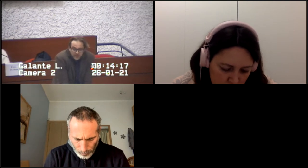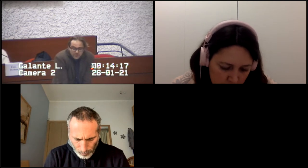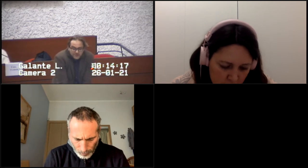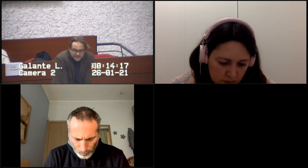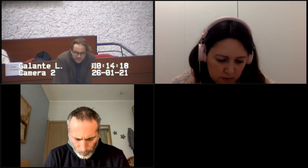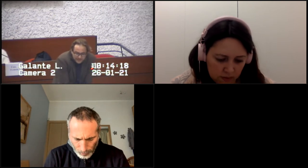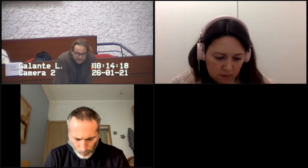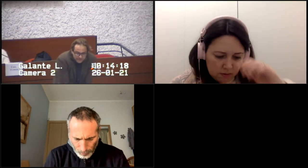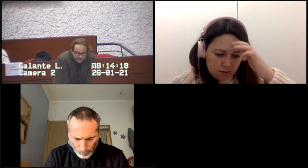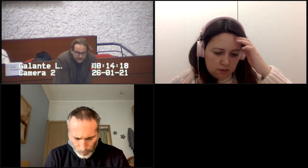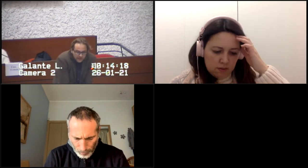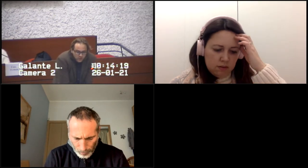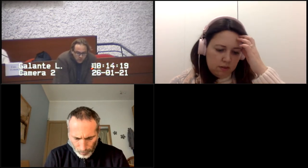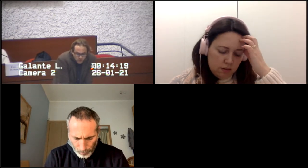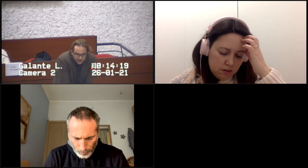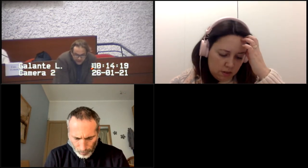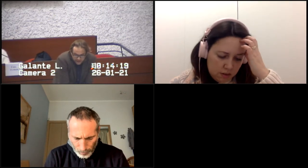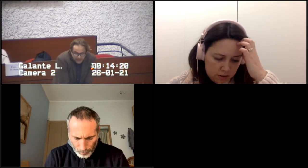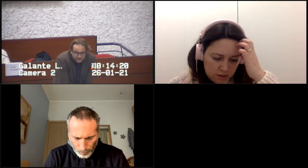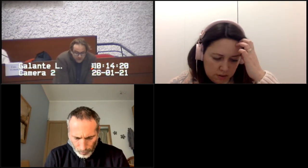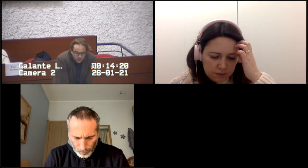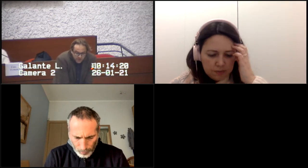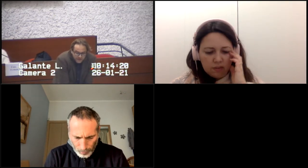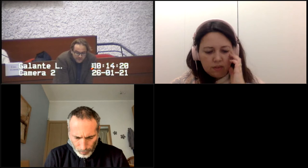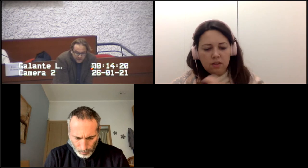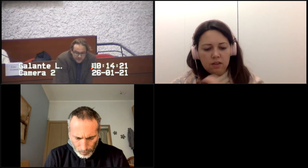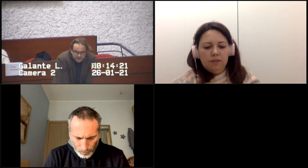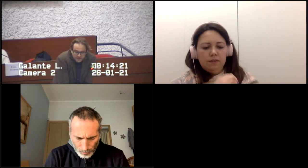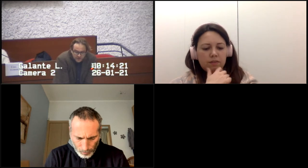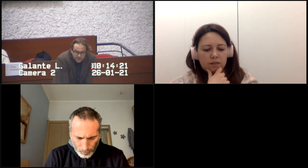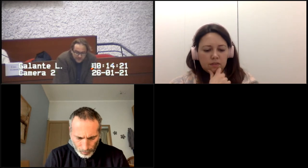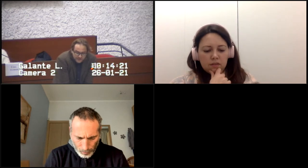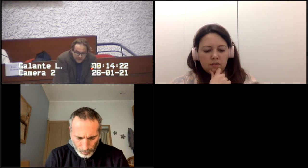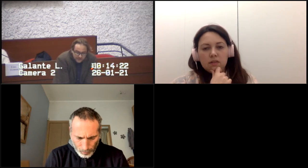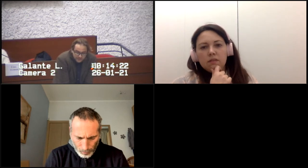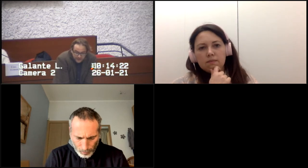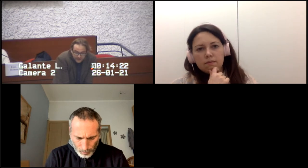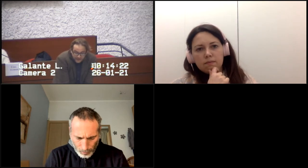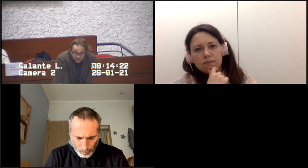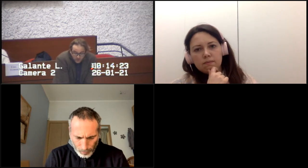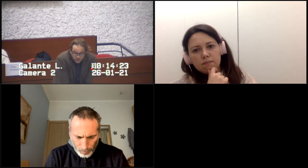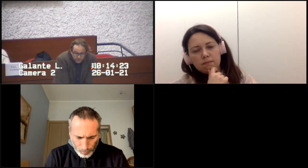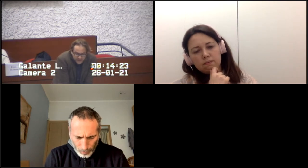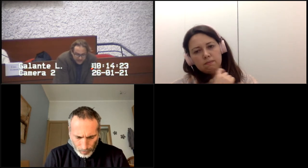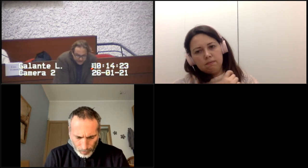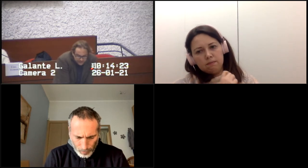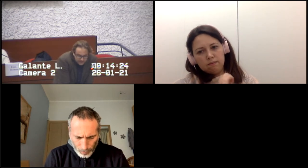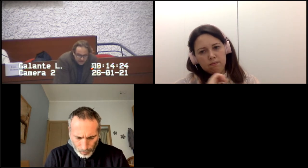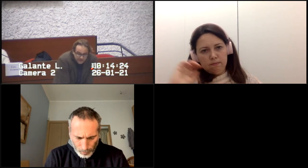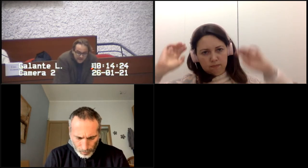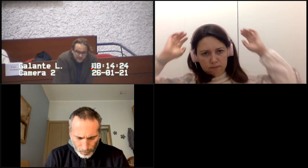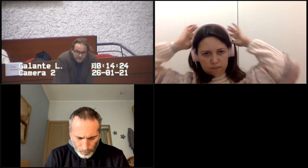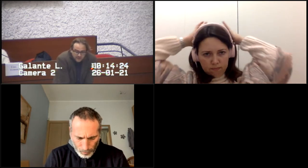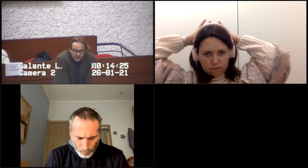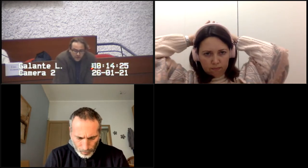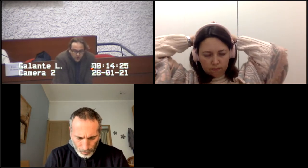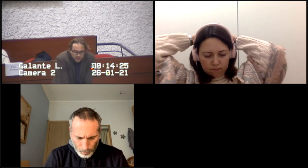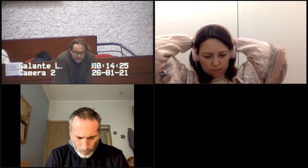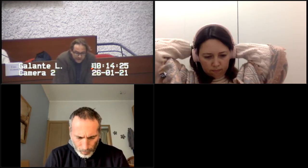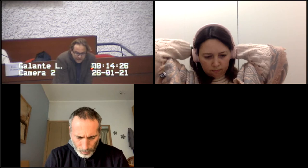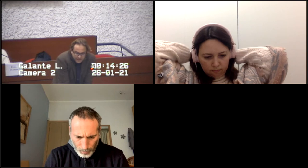vivendo un'emergenza abitativa che la comuna a altri comuni definita tensione abitativa a noi confinanti. Le